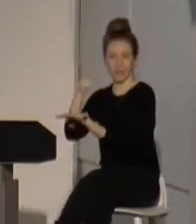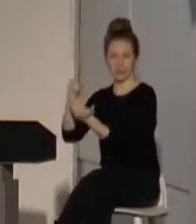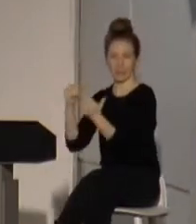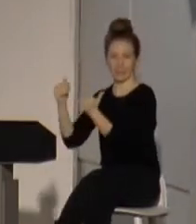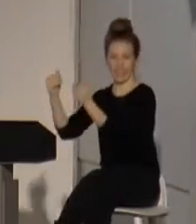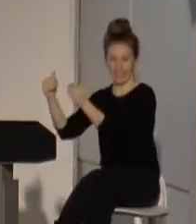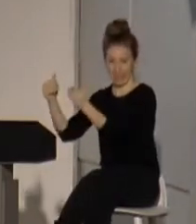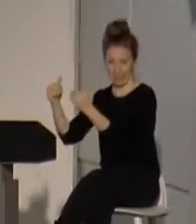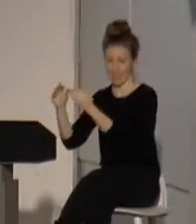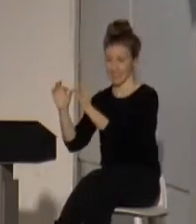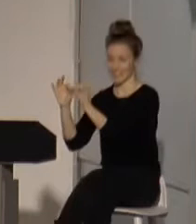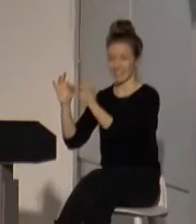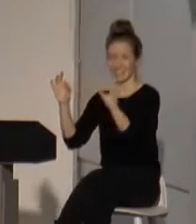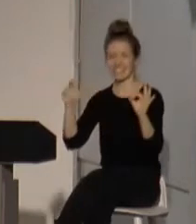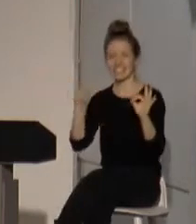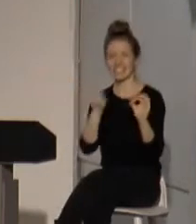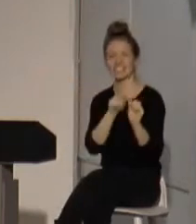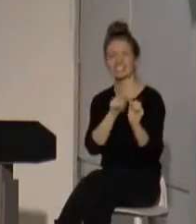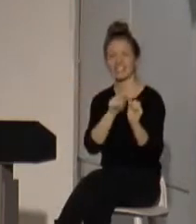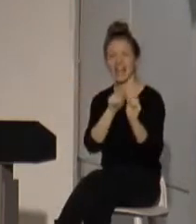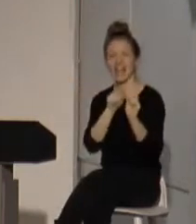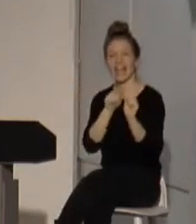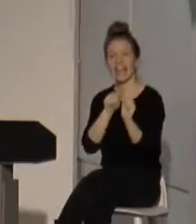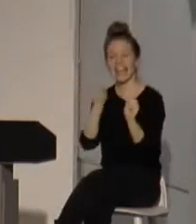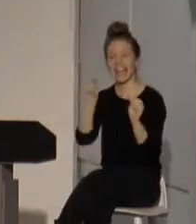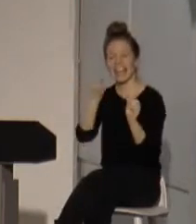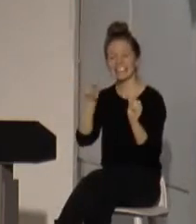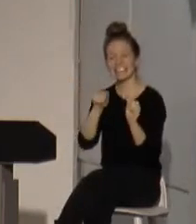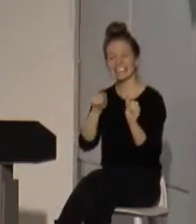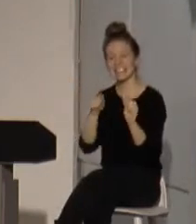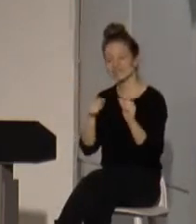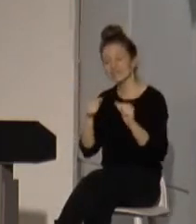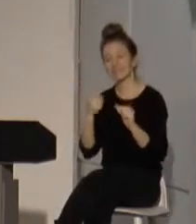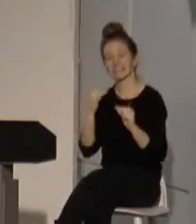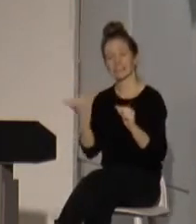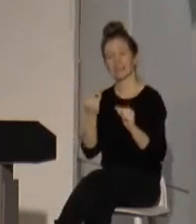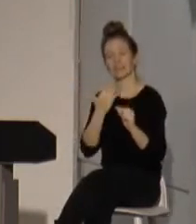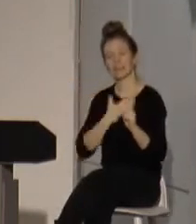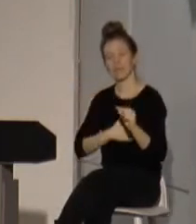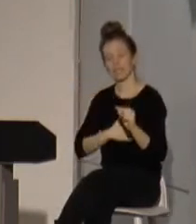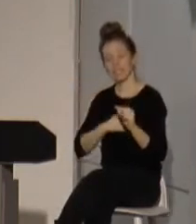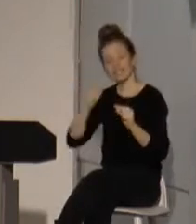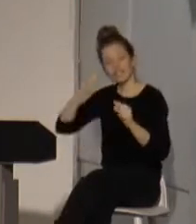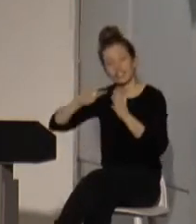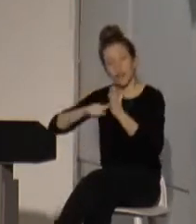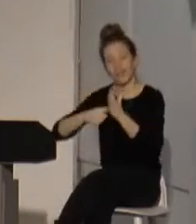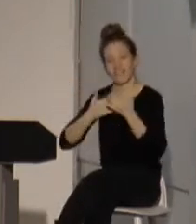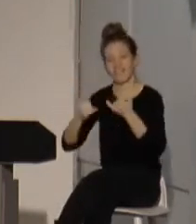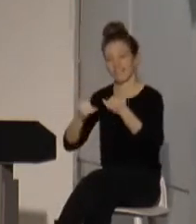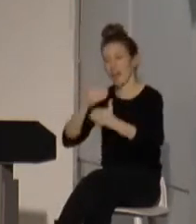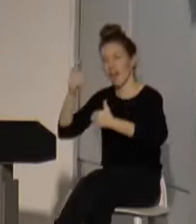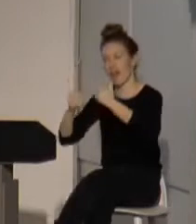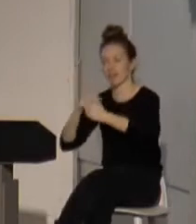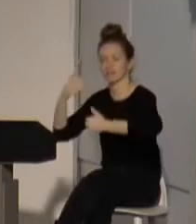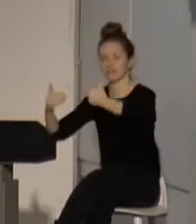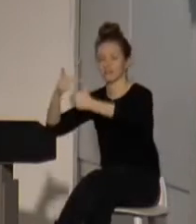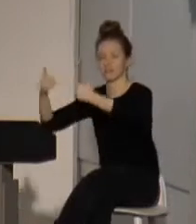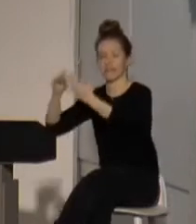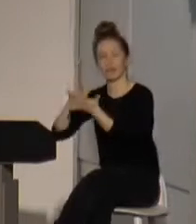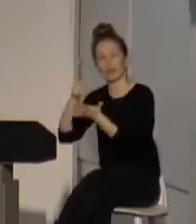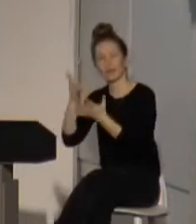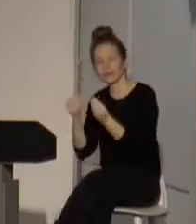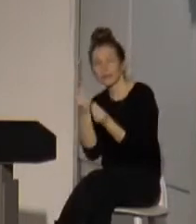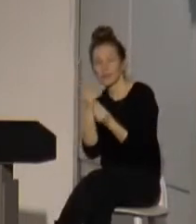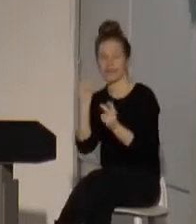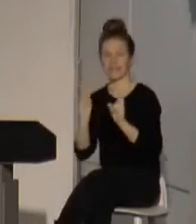הזה יש לו חץ והוא שואף תמיד לפתח אותנו הלאה, להתקדם הלאה, למקום שיש בו יותר